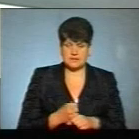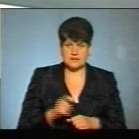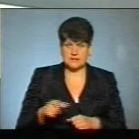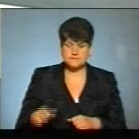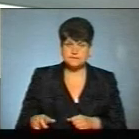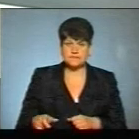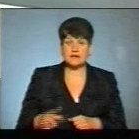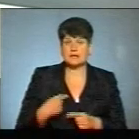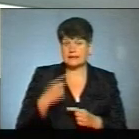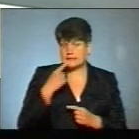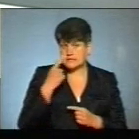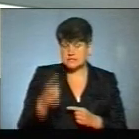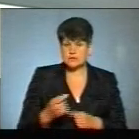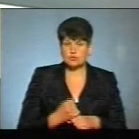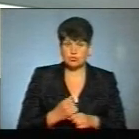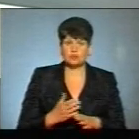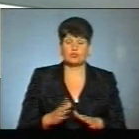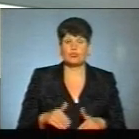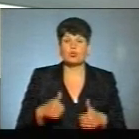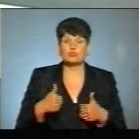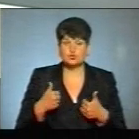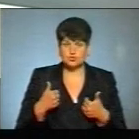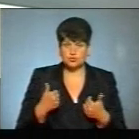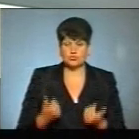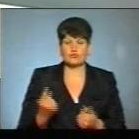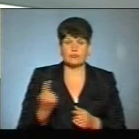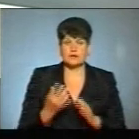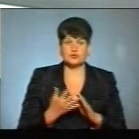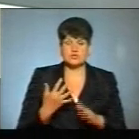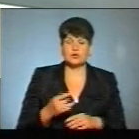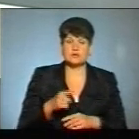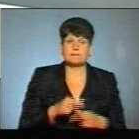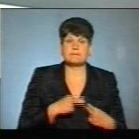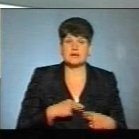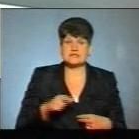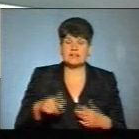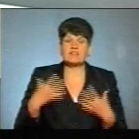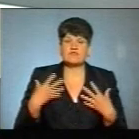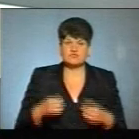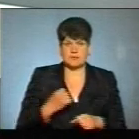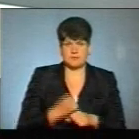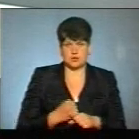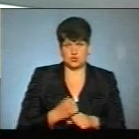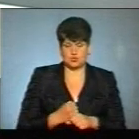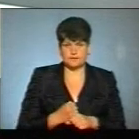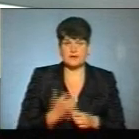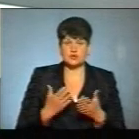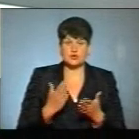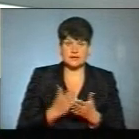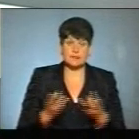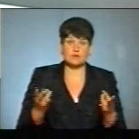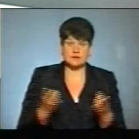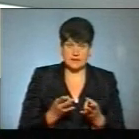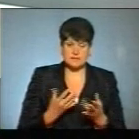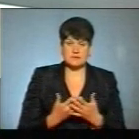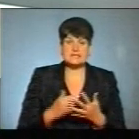Дивіться, ну, дистанційну роботу роботодавці, можливо, пропонують, в першу чергу, мабуть, тим працівникам, які не вже працюють. І якщо є потреба, якщо,